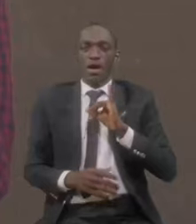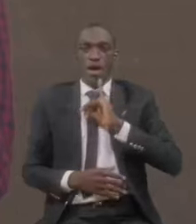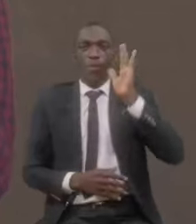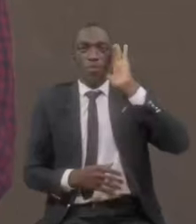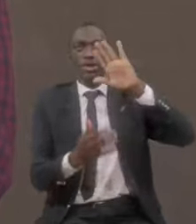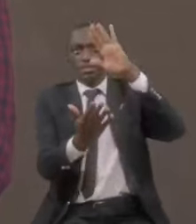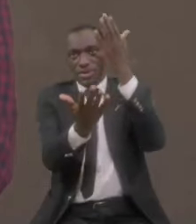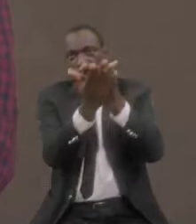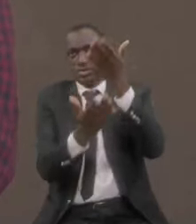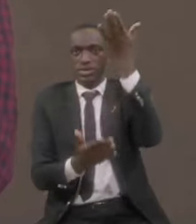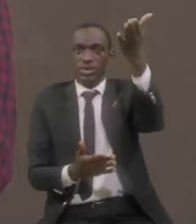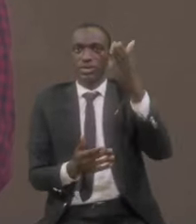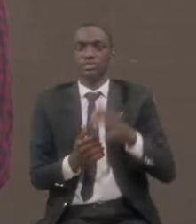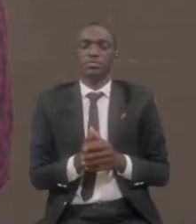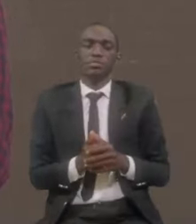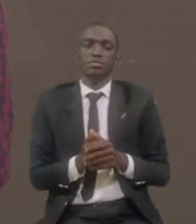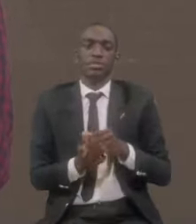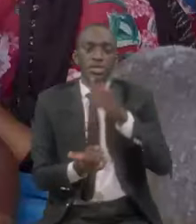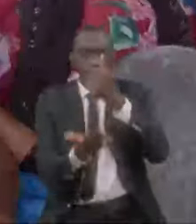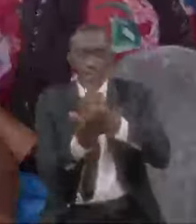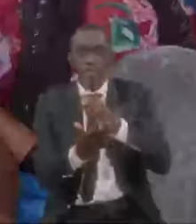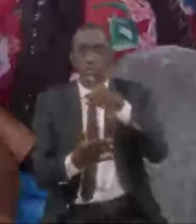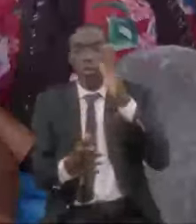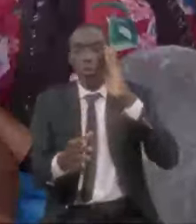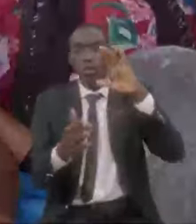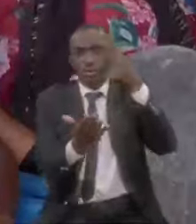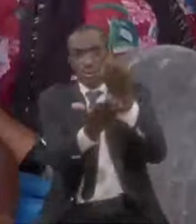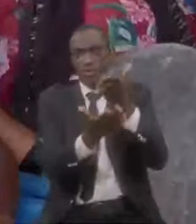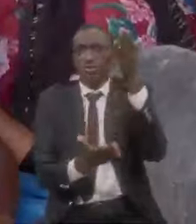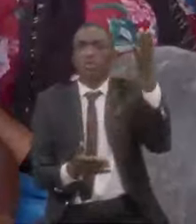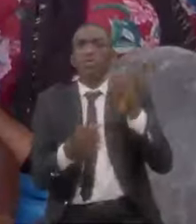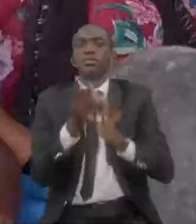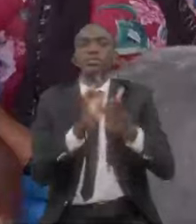j'atteindrai. Tu l'atteindras.